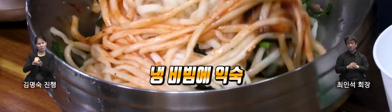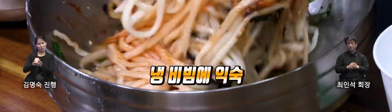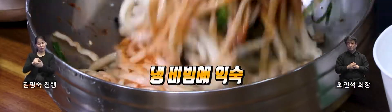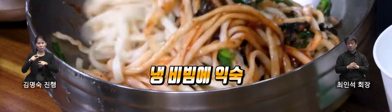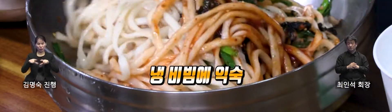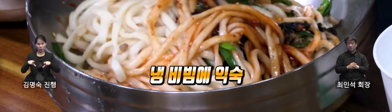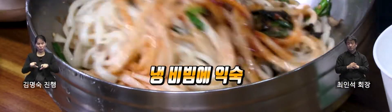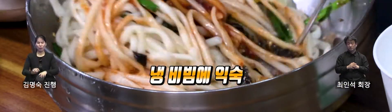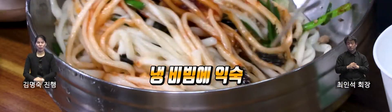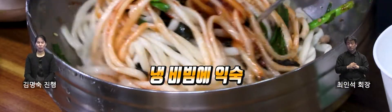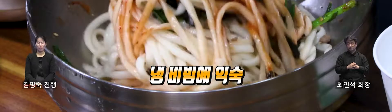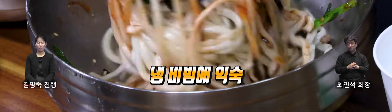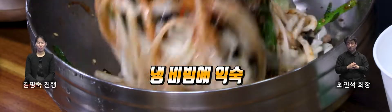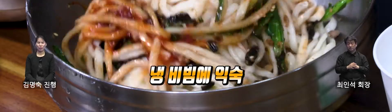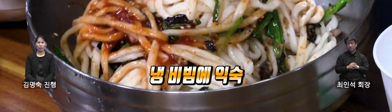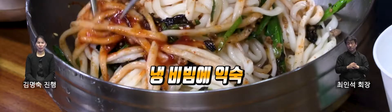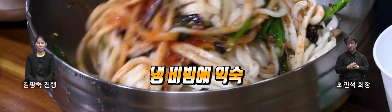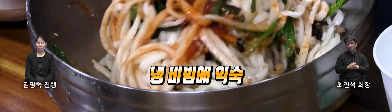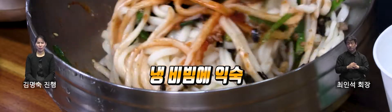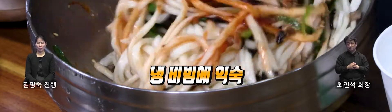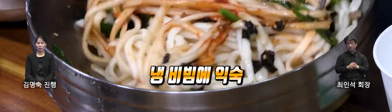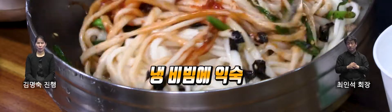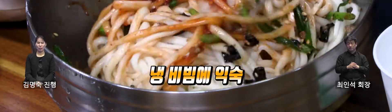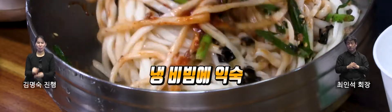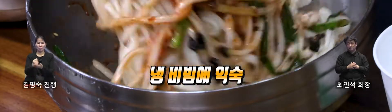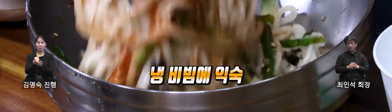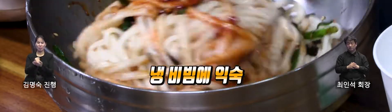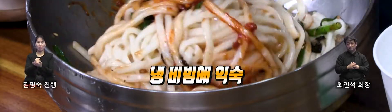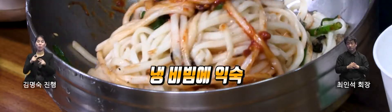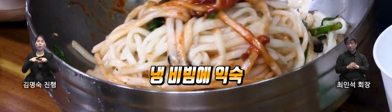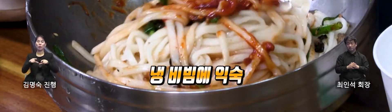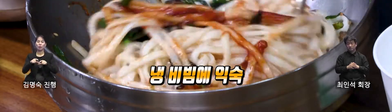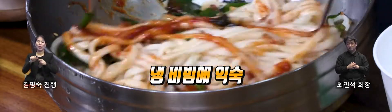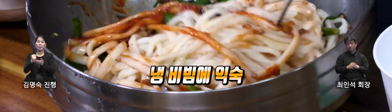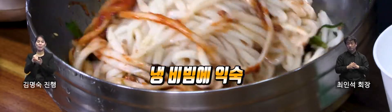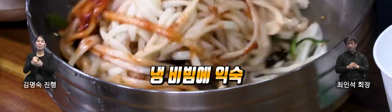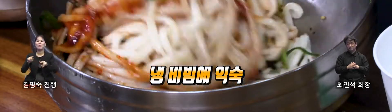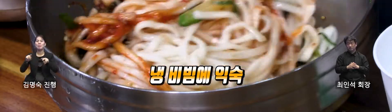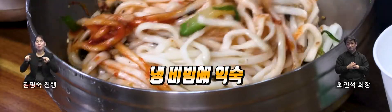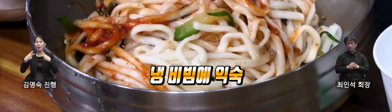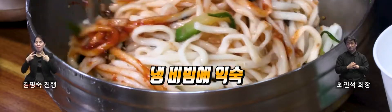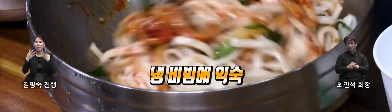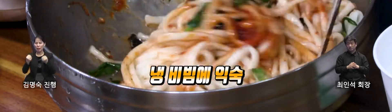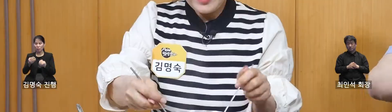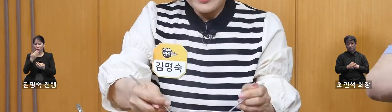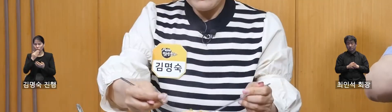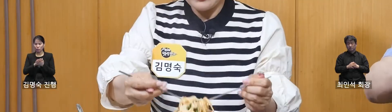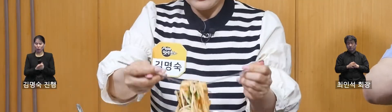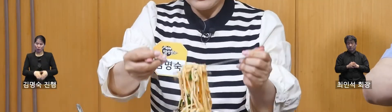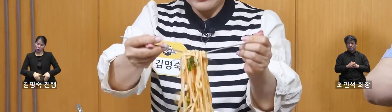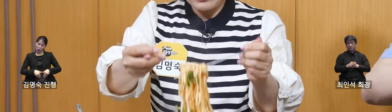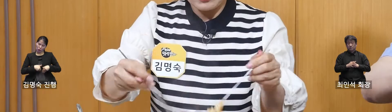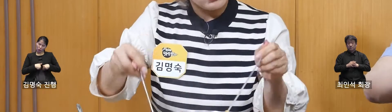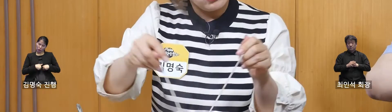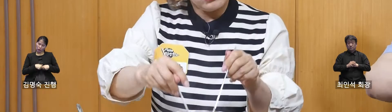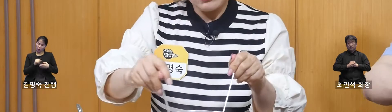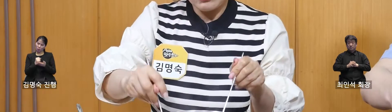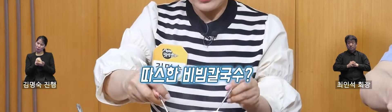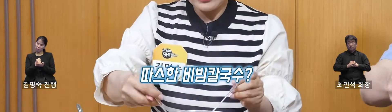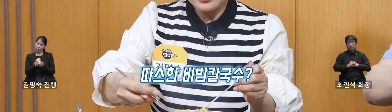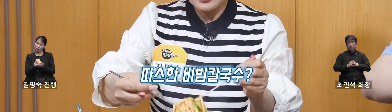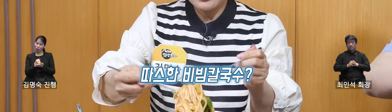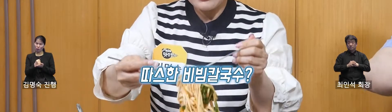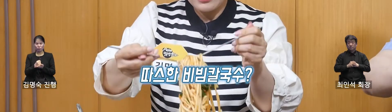좀 저희들이 그래 비빔면 많이들 먹어봤으니까요. 네네네. 근데 온 비빔면은